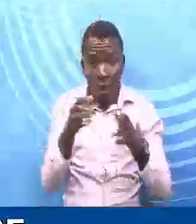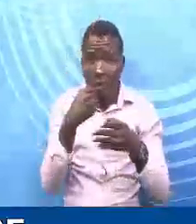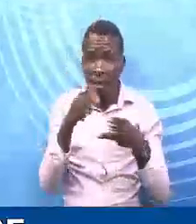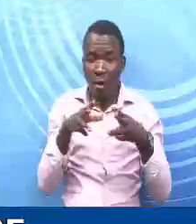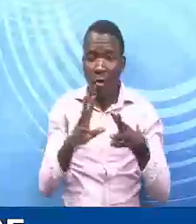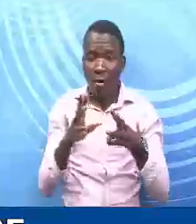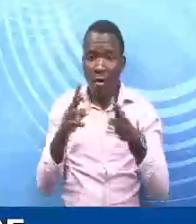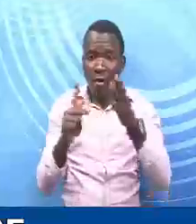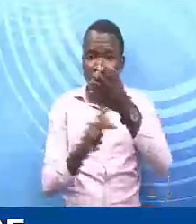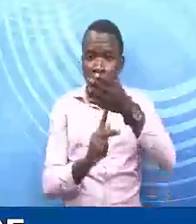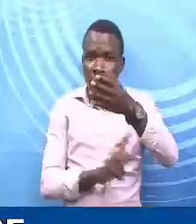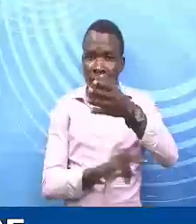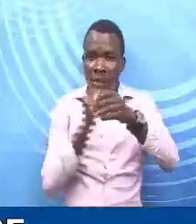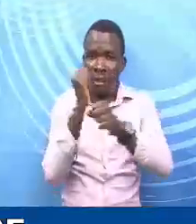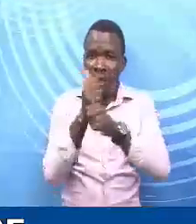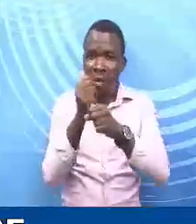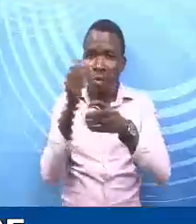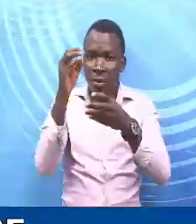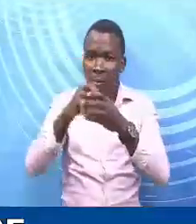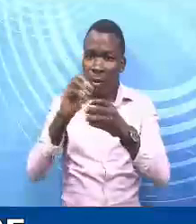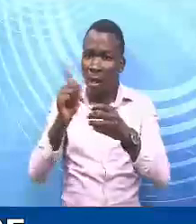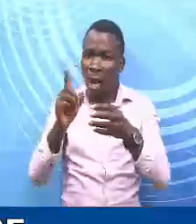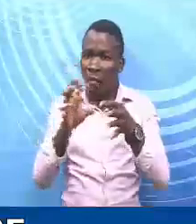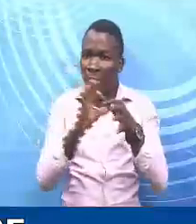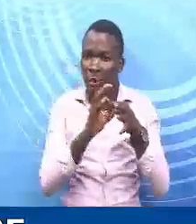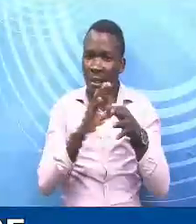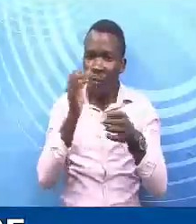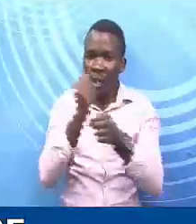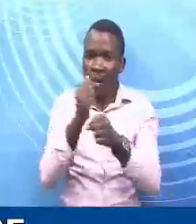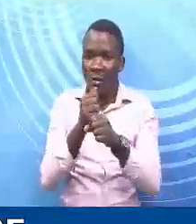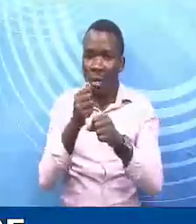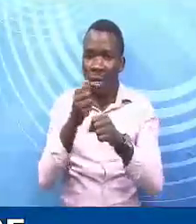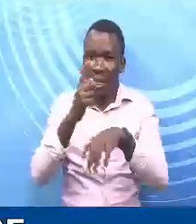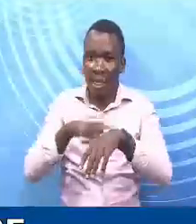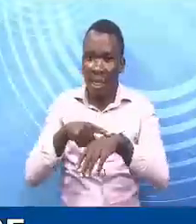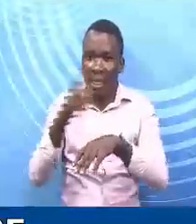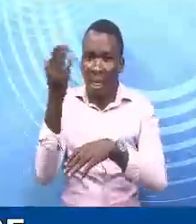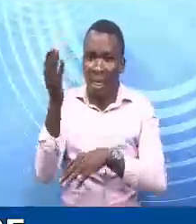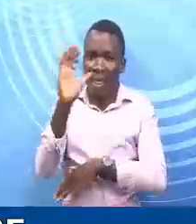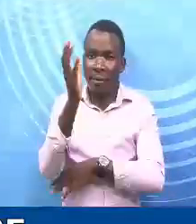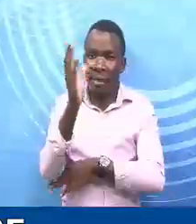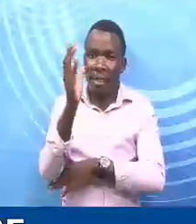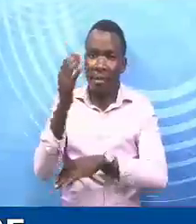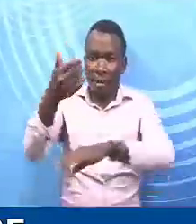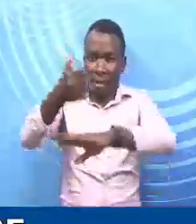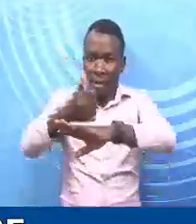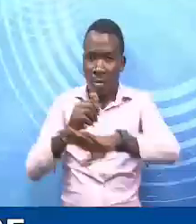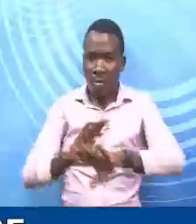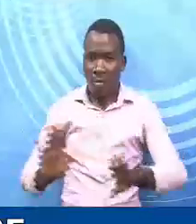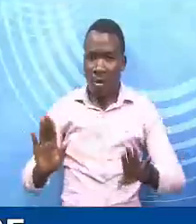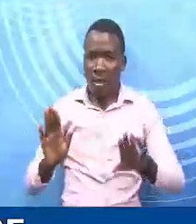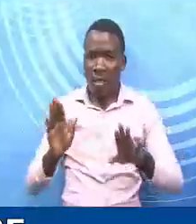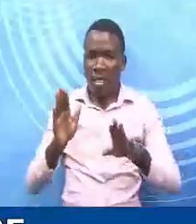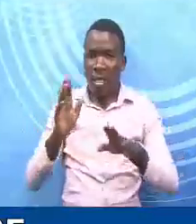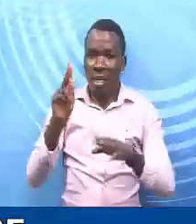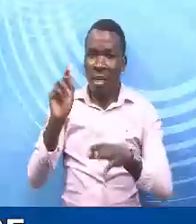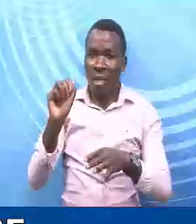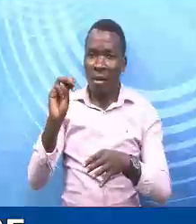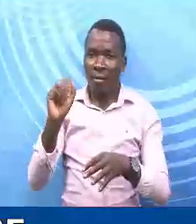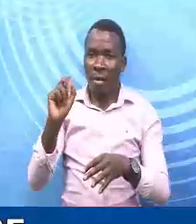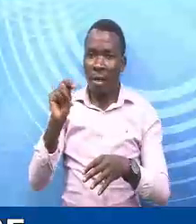teme ryakozwemo nta buhahirane bwakorwa mu gihe ari ibiti ngo biteretse gusa. Janvier Kamanzi,